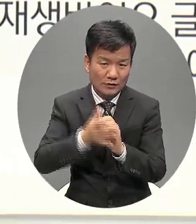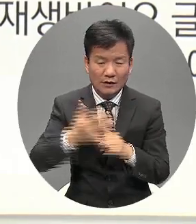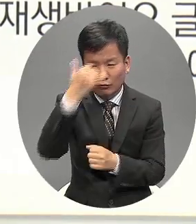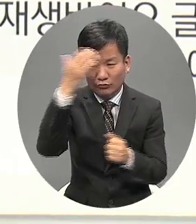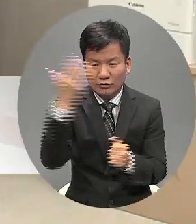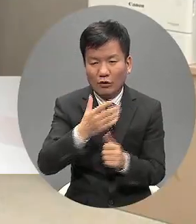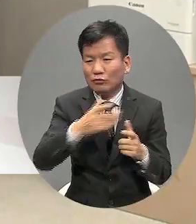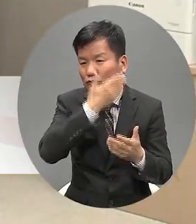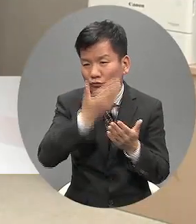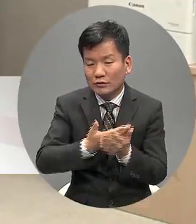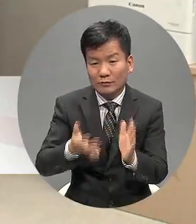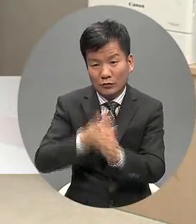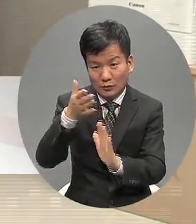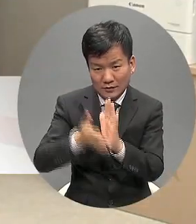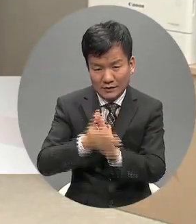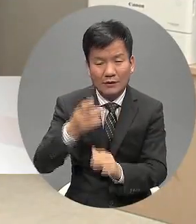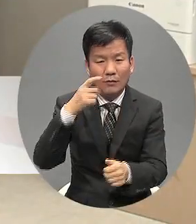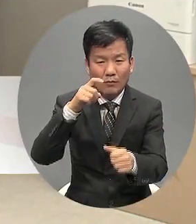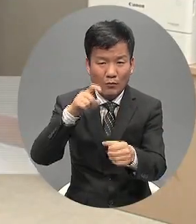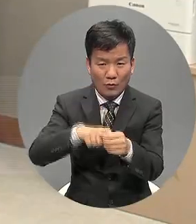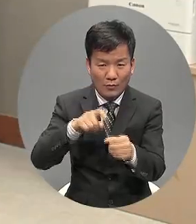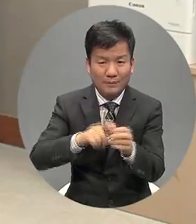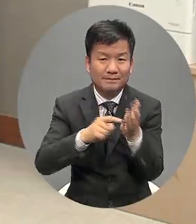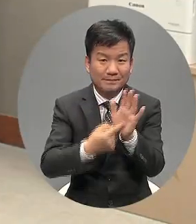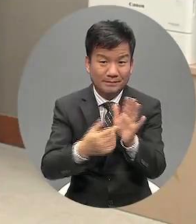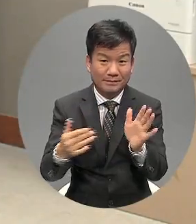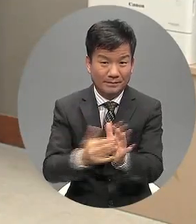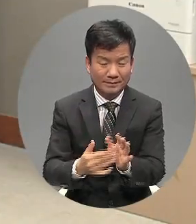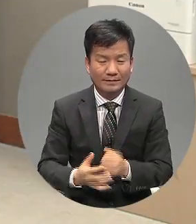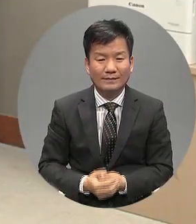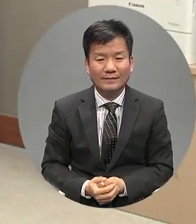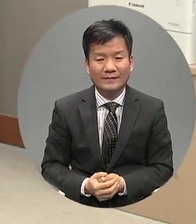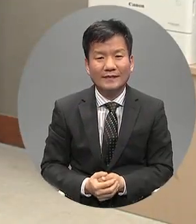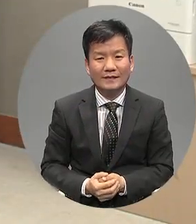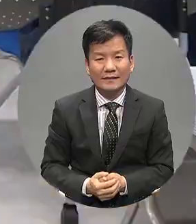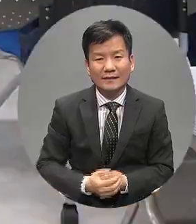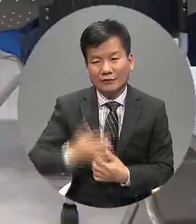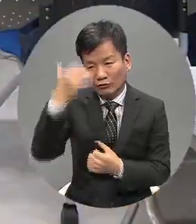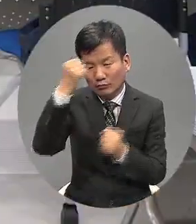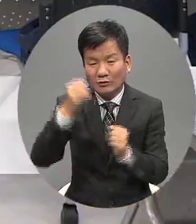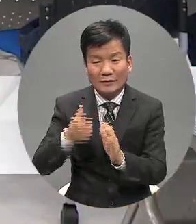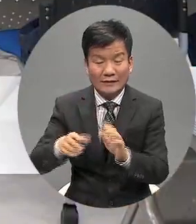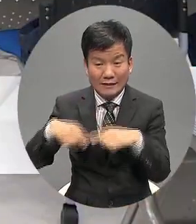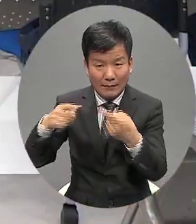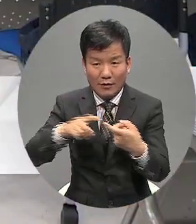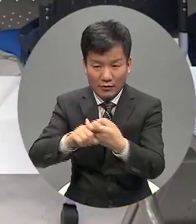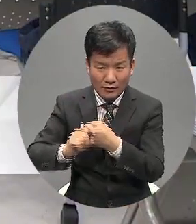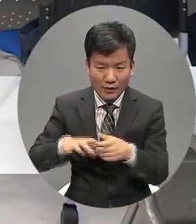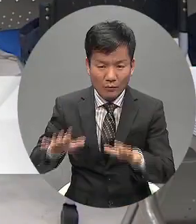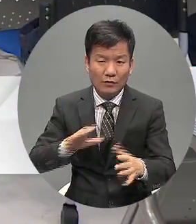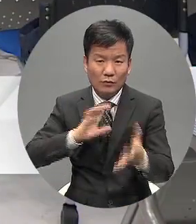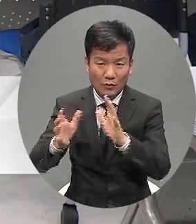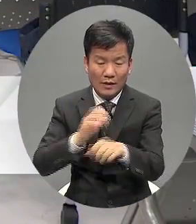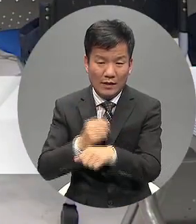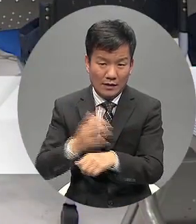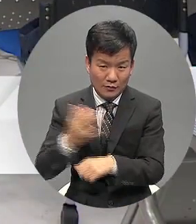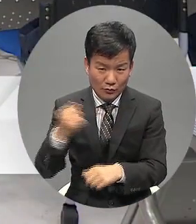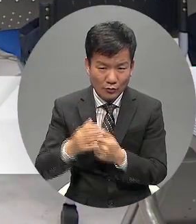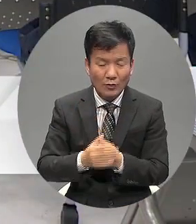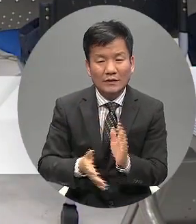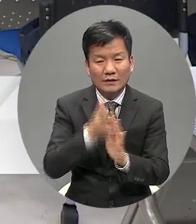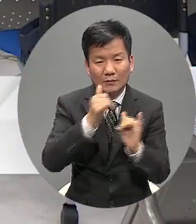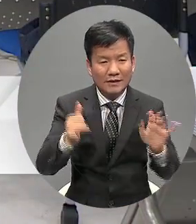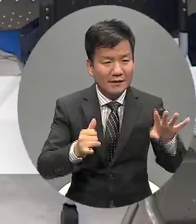충청권 메가시티 핵심 도시를 목표로 제시했습니다. 한편 충북 참여연대는 오늘 토론회를 열고